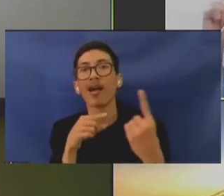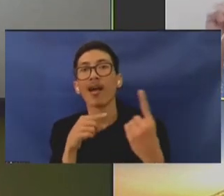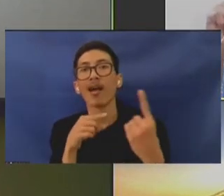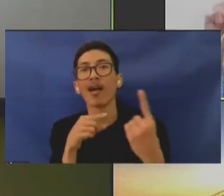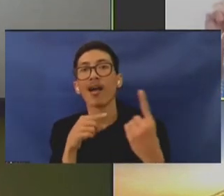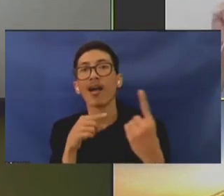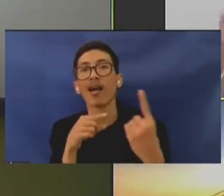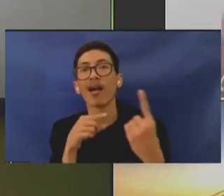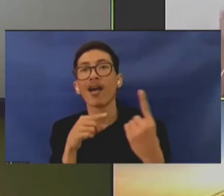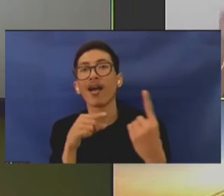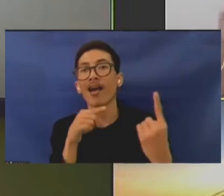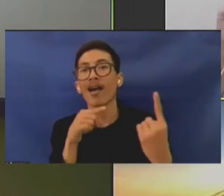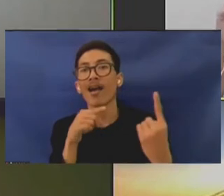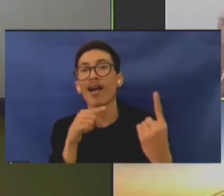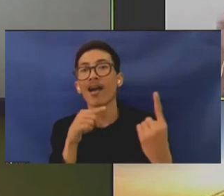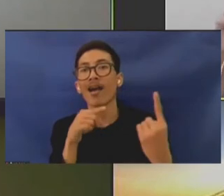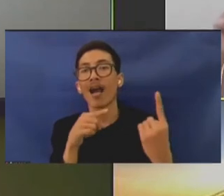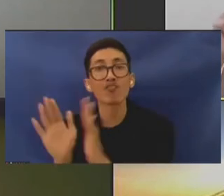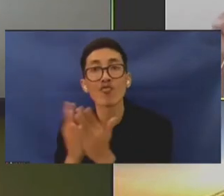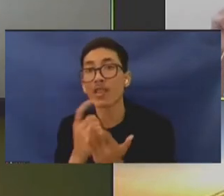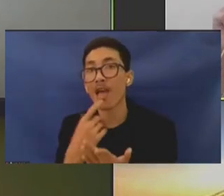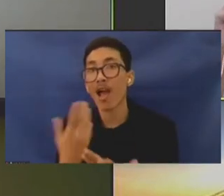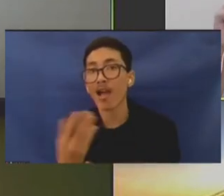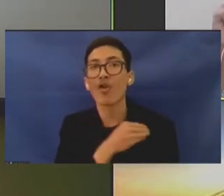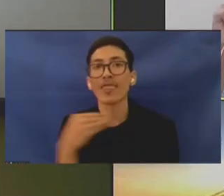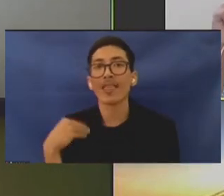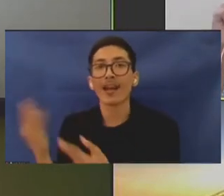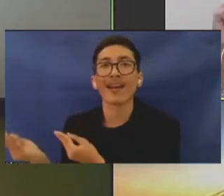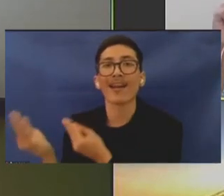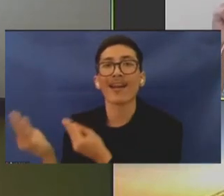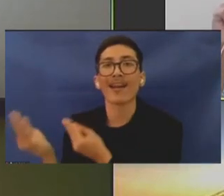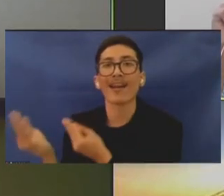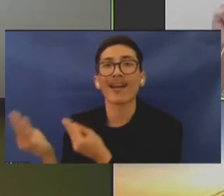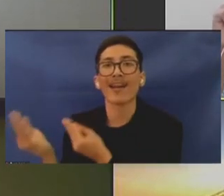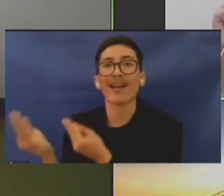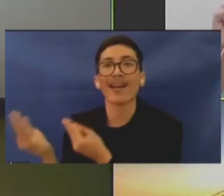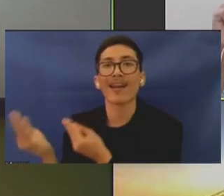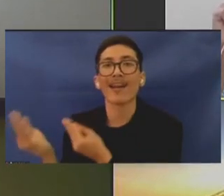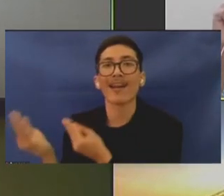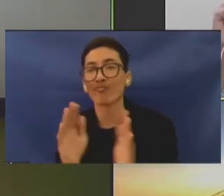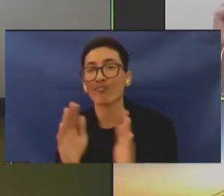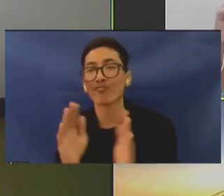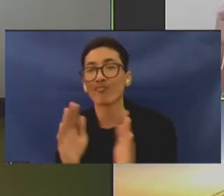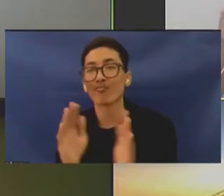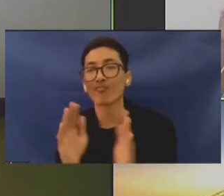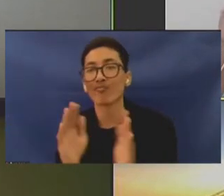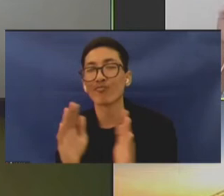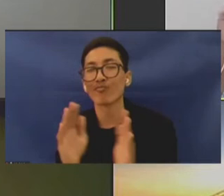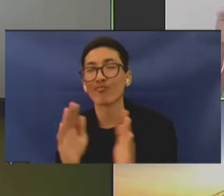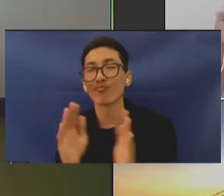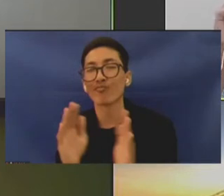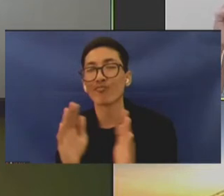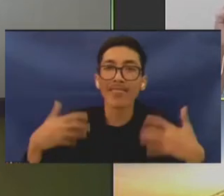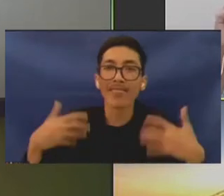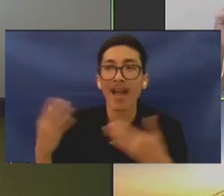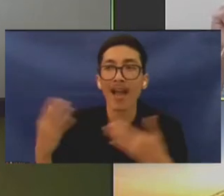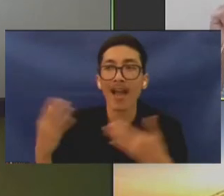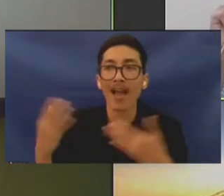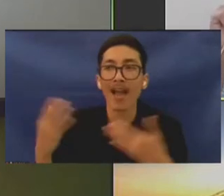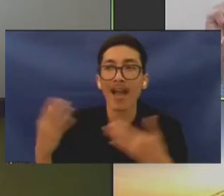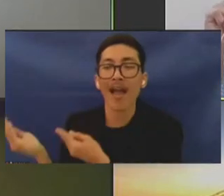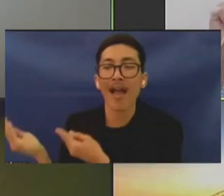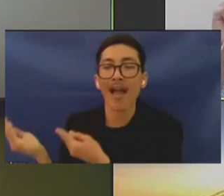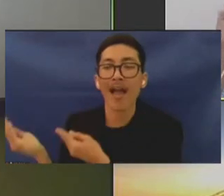tentang bayi, buku tentang binatang-binatang gitu. Dan ternyata minatnya dia tuh dokter gitu. Dia tuh kalau main dokter-dokteran bisa